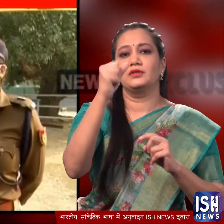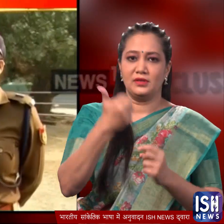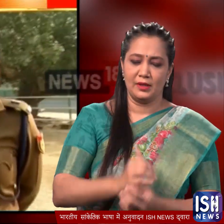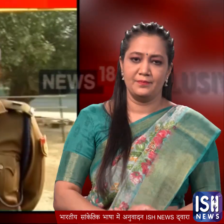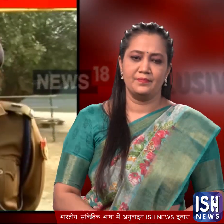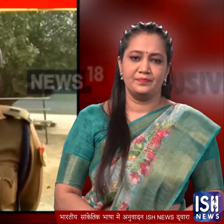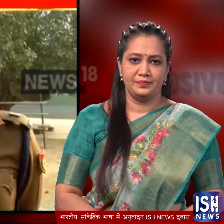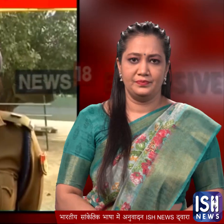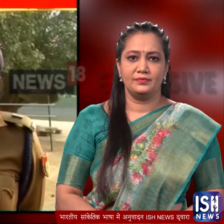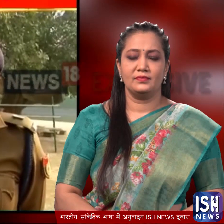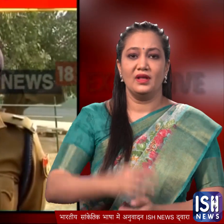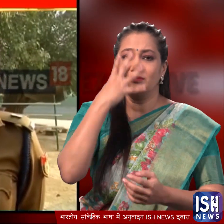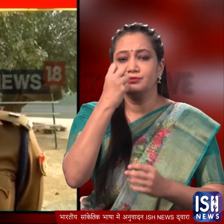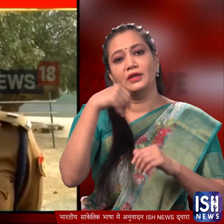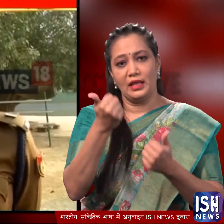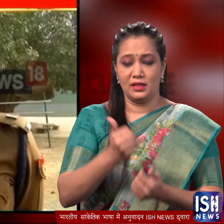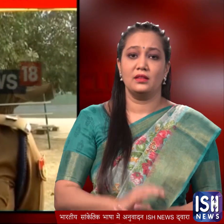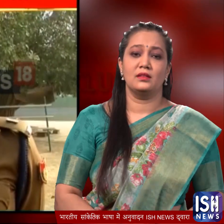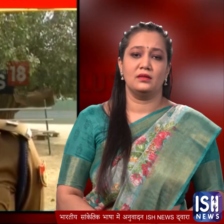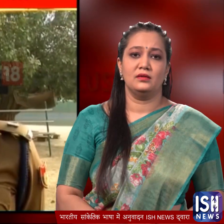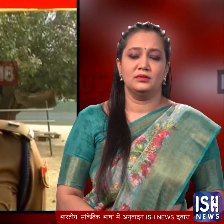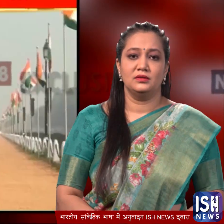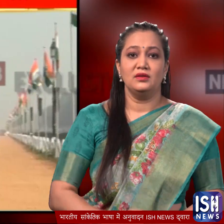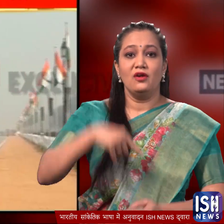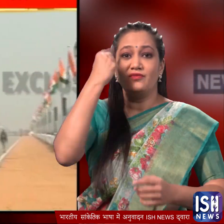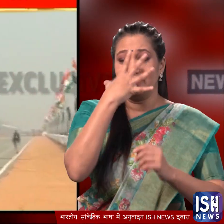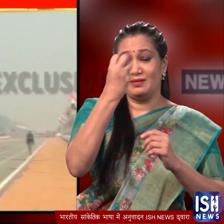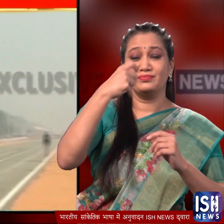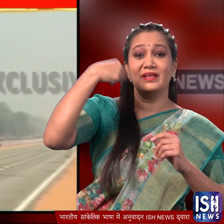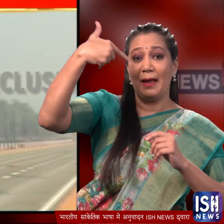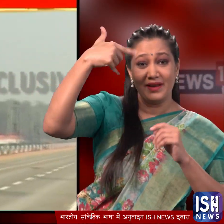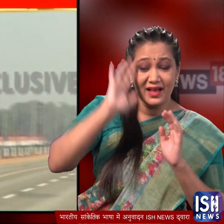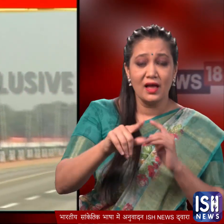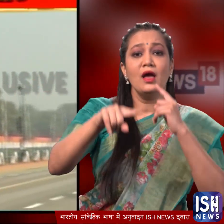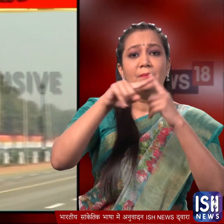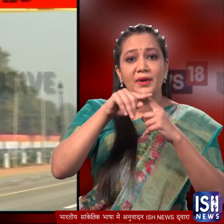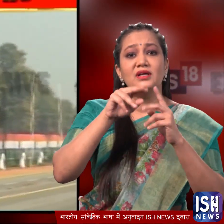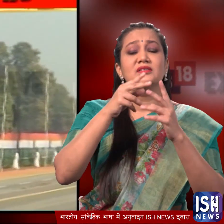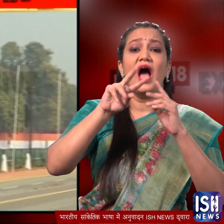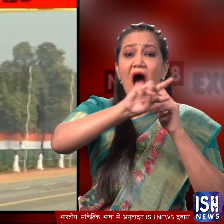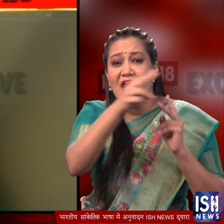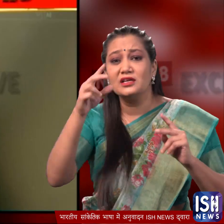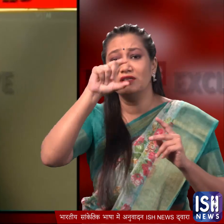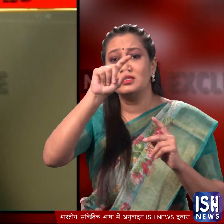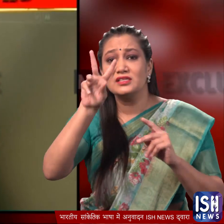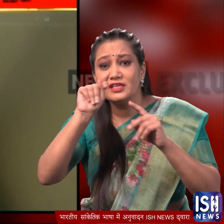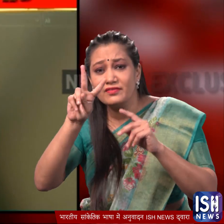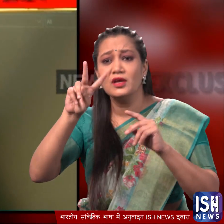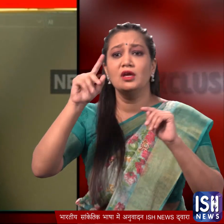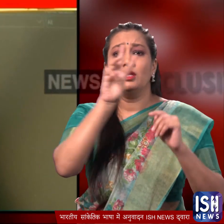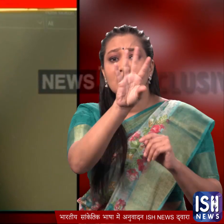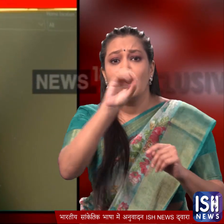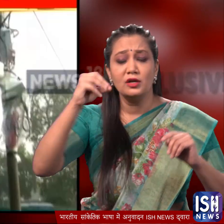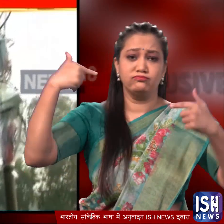तभी फेस रिकॉग्निशन सिस्टम काम करती है। चेहरा पहचानने वाले कैमरों के अलावा करीब 300 सीसीटीवी कैमरे भी